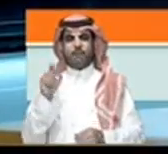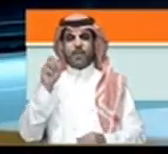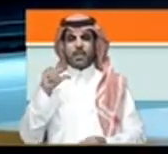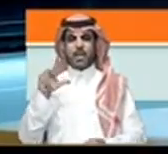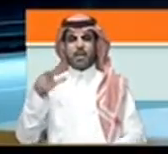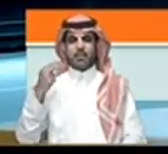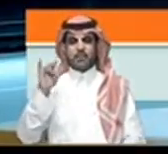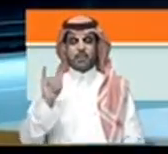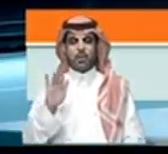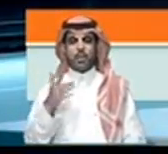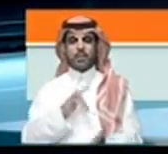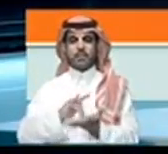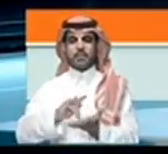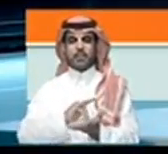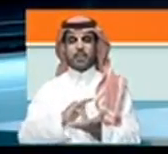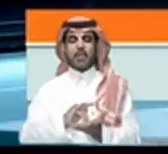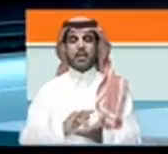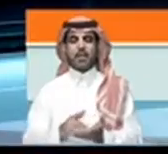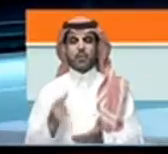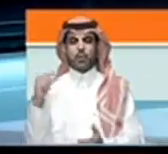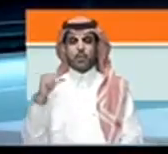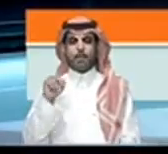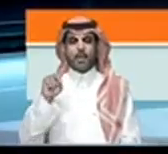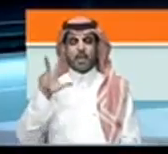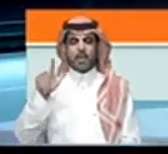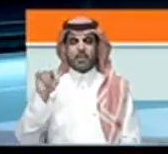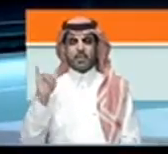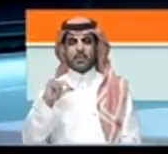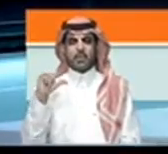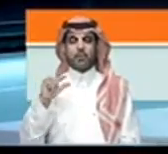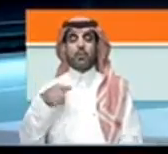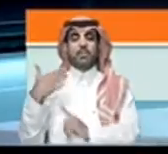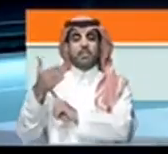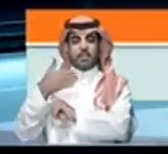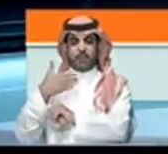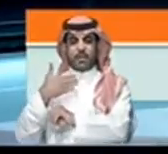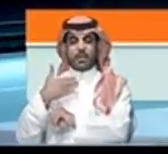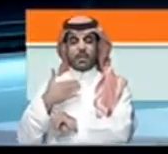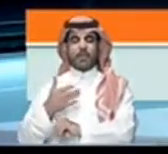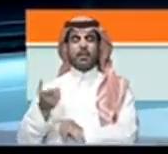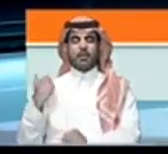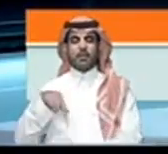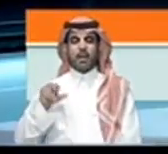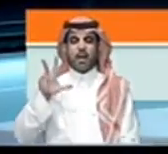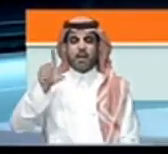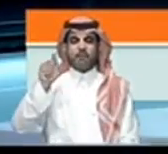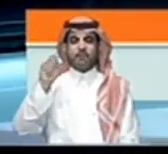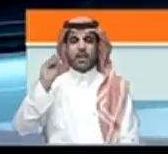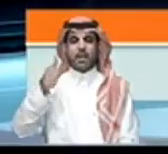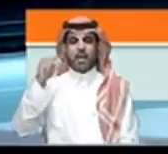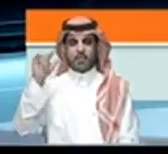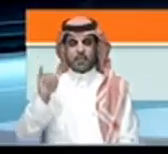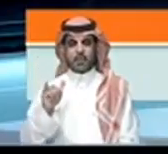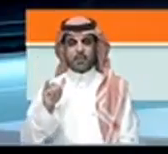العيسى وسكرتير وسمو ولي العهد الدكتور بندر شيد وسفير خادم الحرمين الشريفين لدى اليابان نايف ان